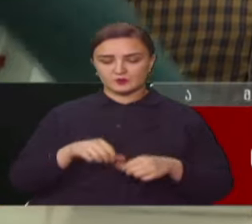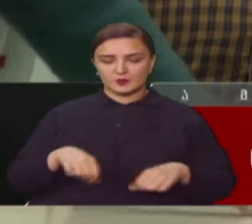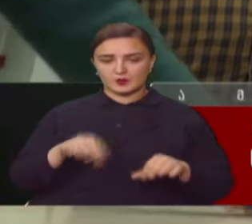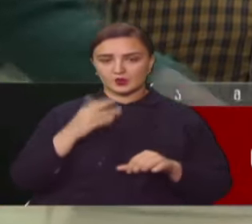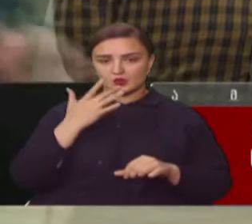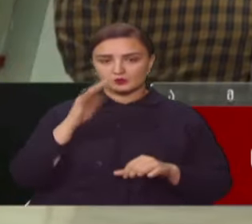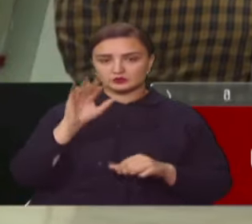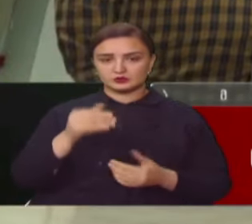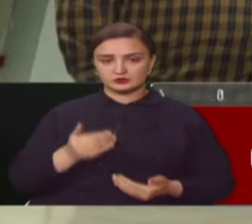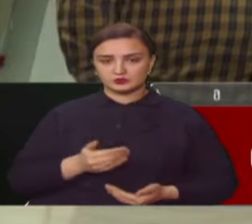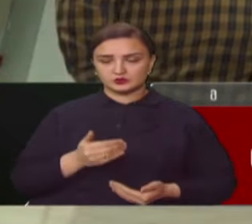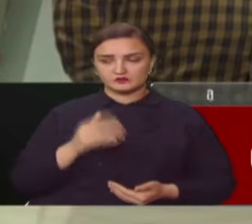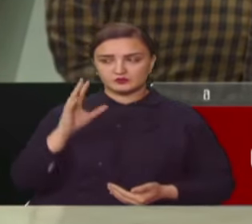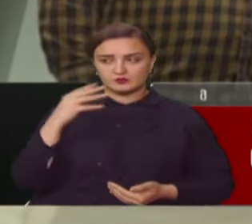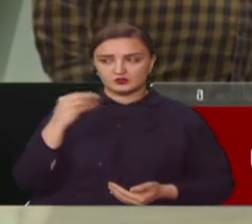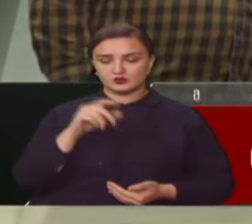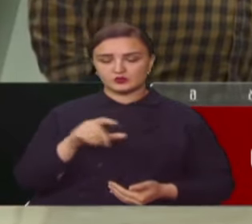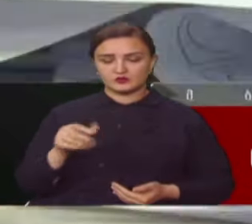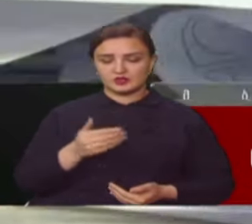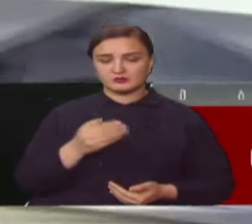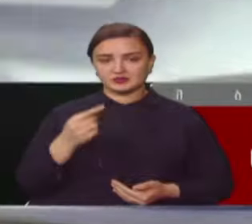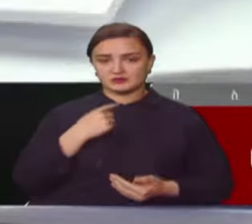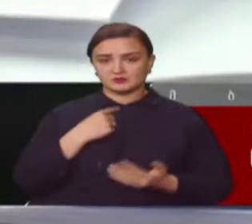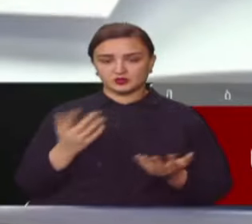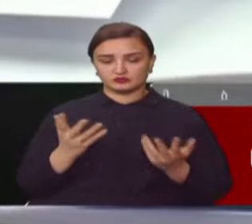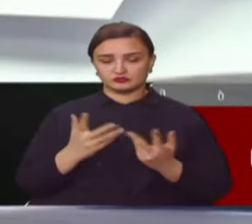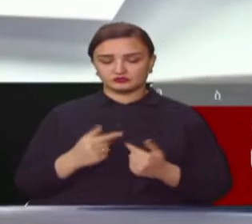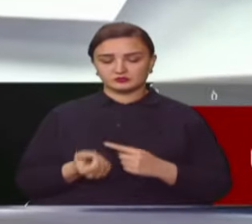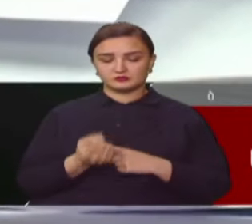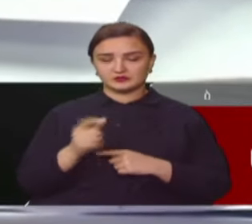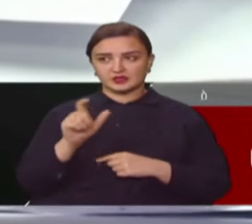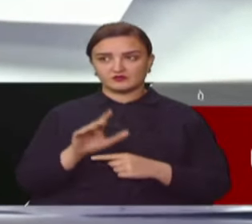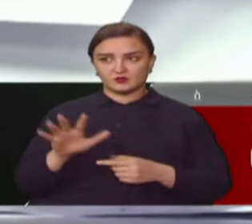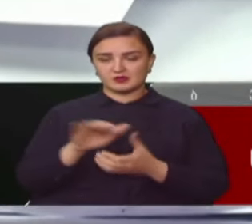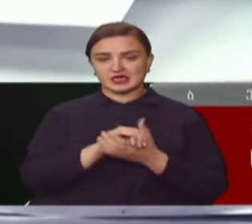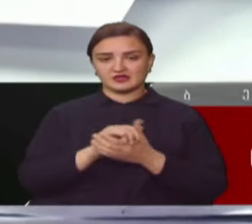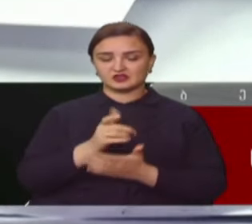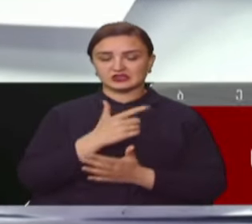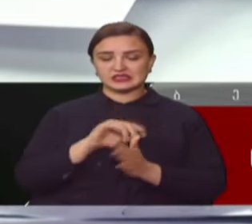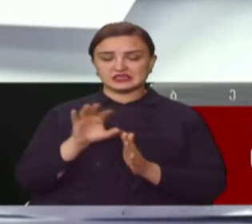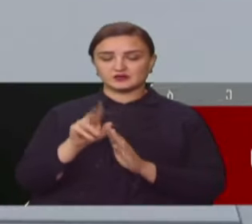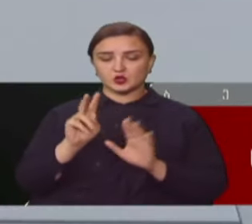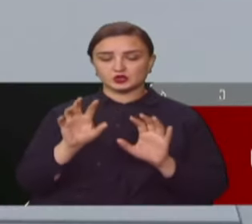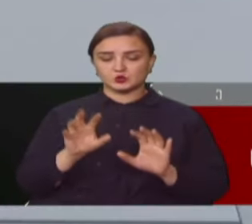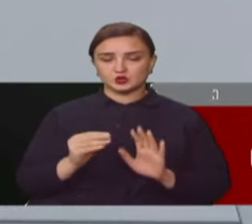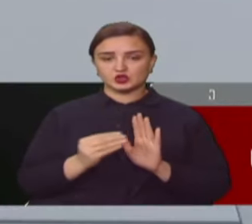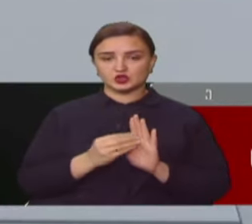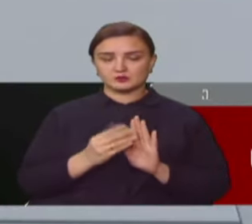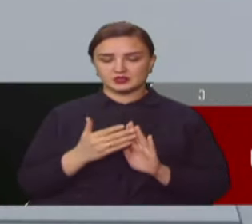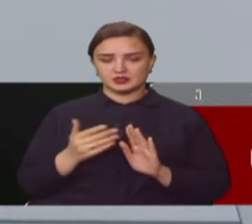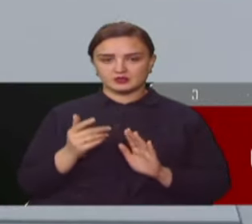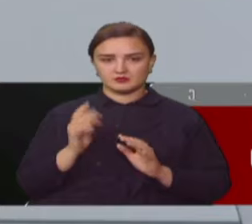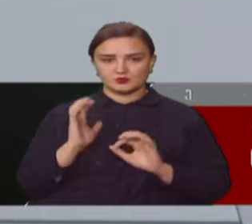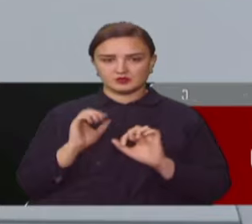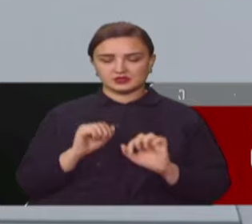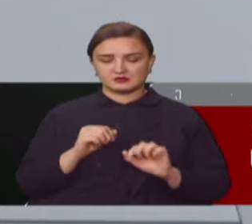ernepshim tschorubi moldovelebis khmebi datvala, agmochindarom evrokavshirshi gatsaurianebis konstitutsiashi chatseris momkhreebi tsinarian.